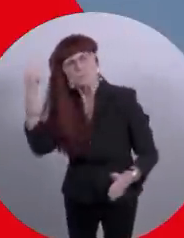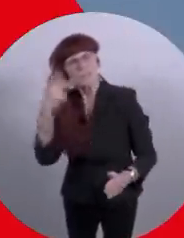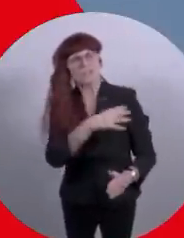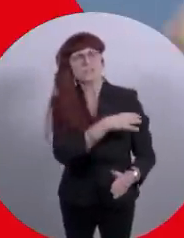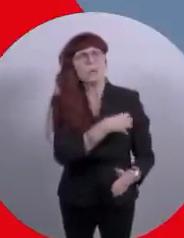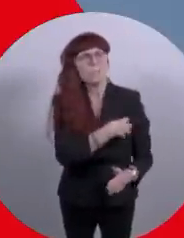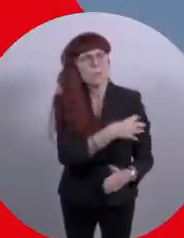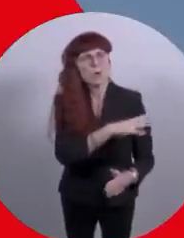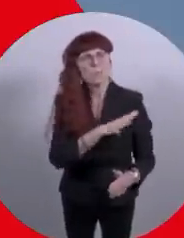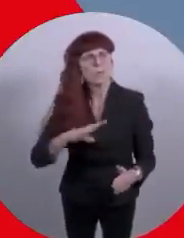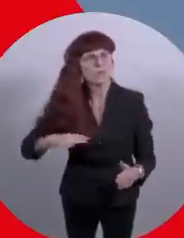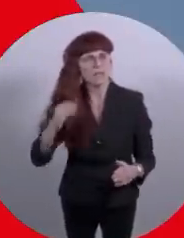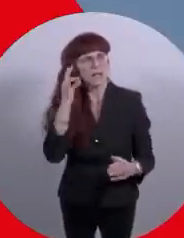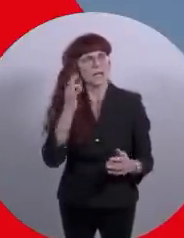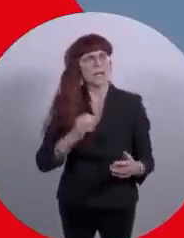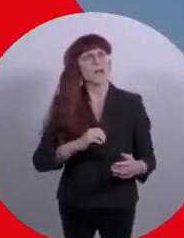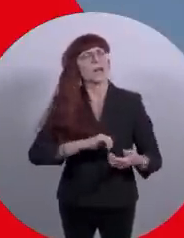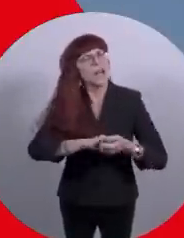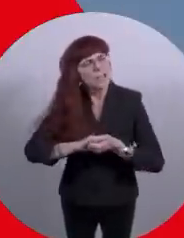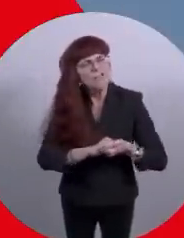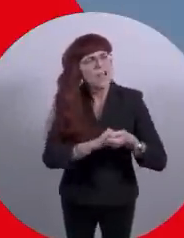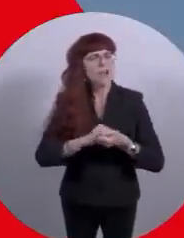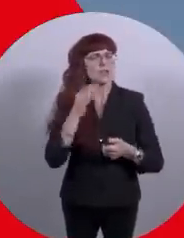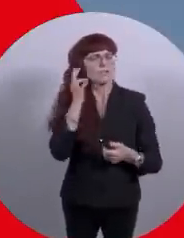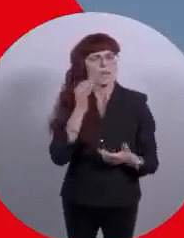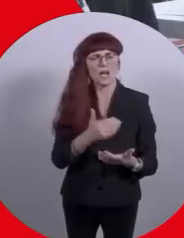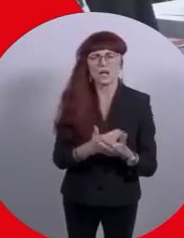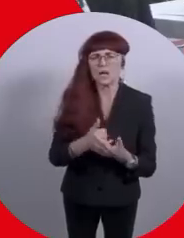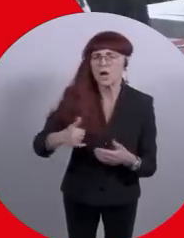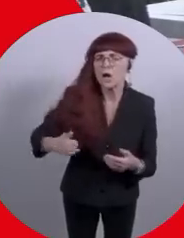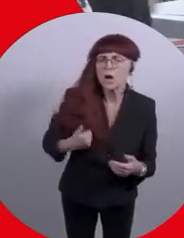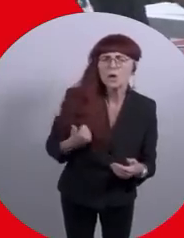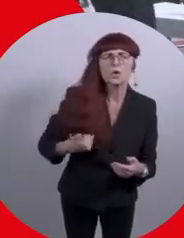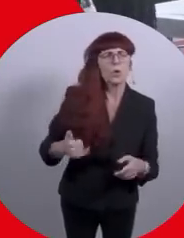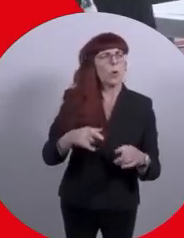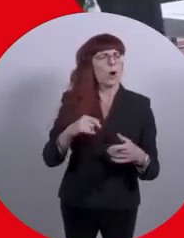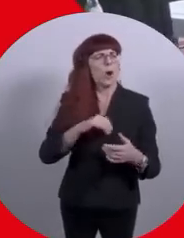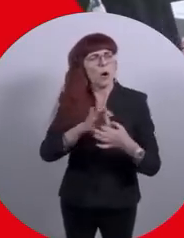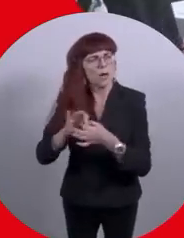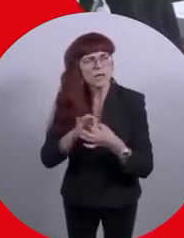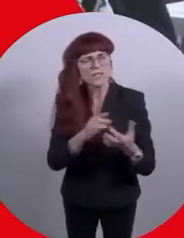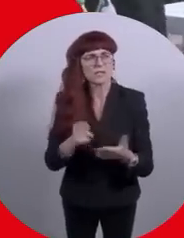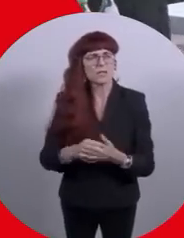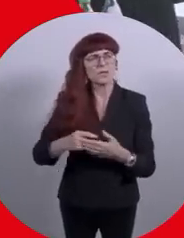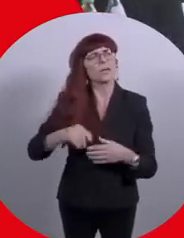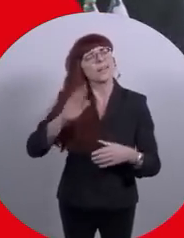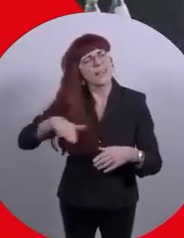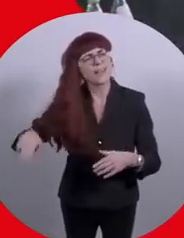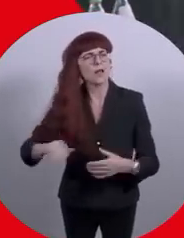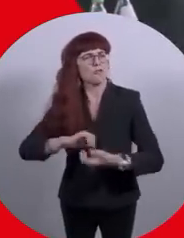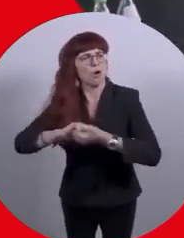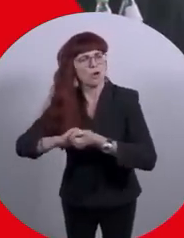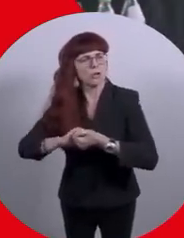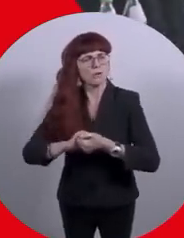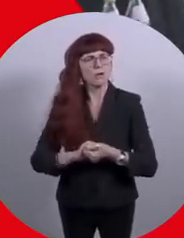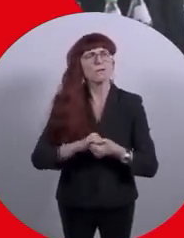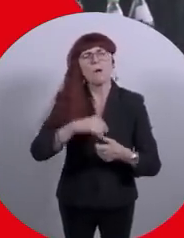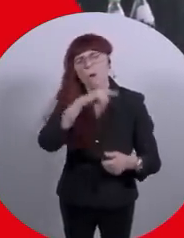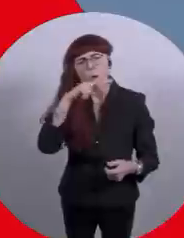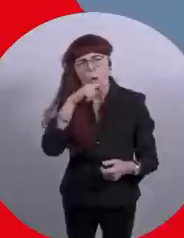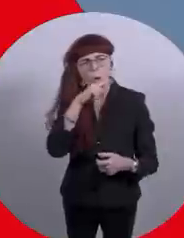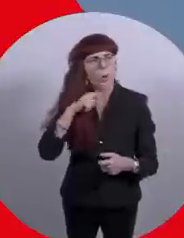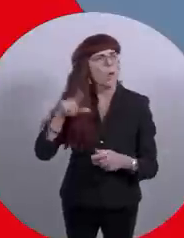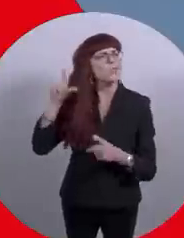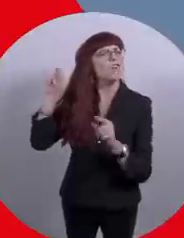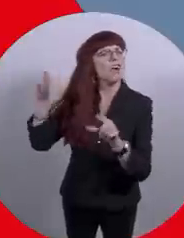GewerkschafterInnen die jugendorganisationsfrauen kinderfreundinnen rote falkenfrauen wir sind viele wir sind